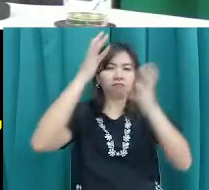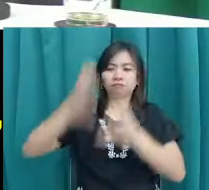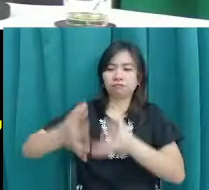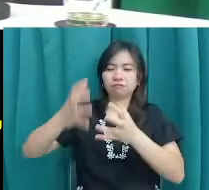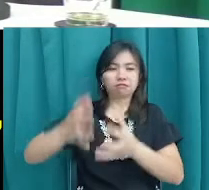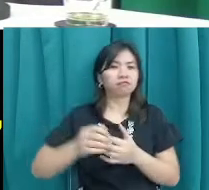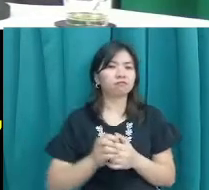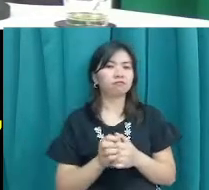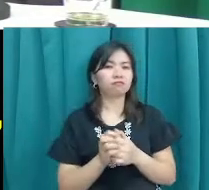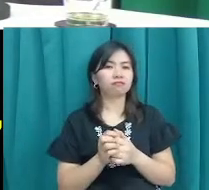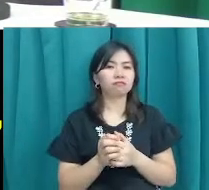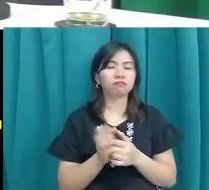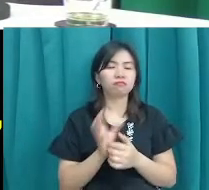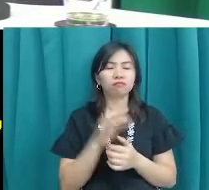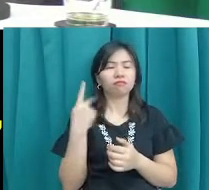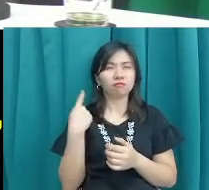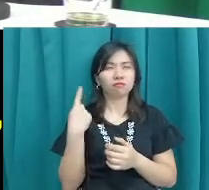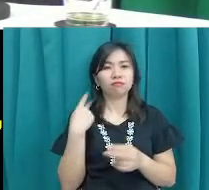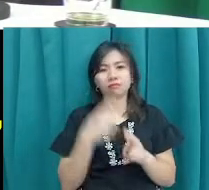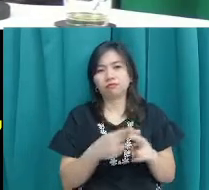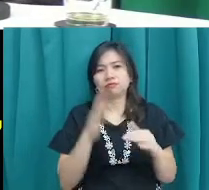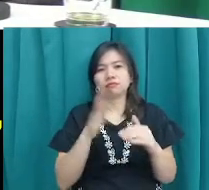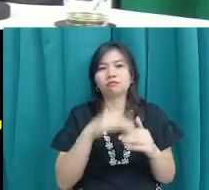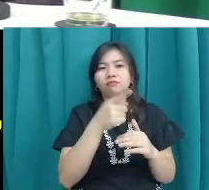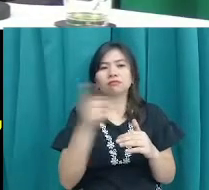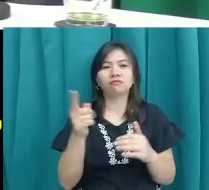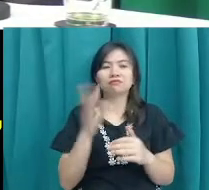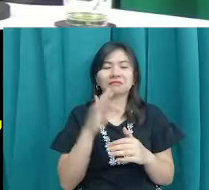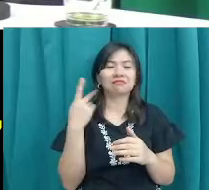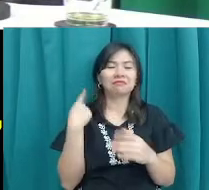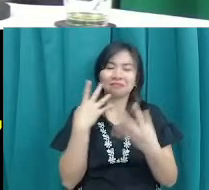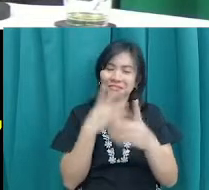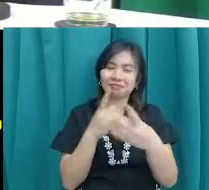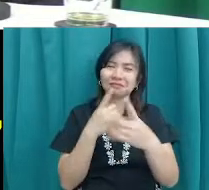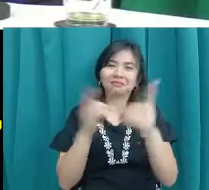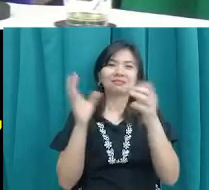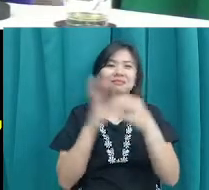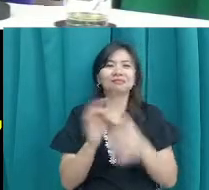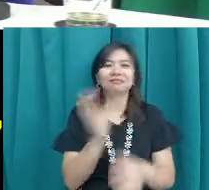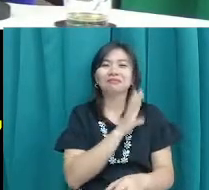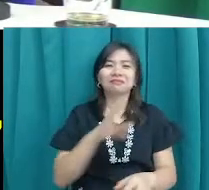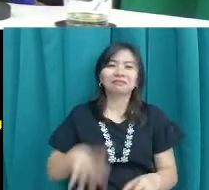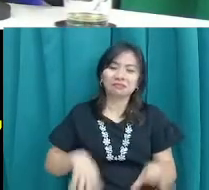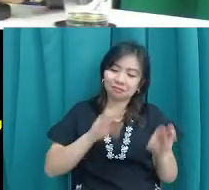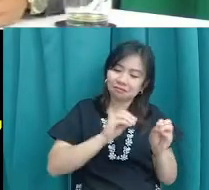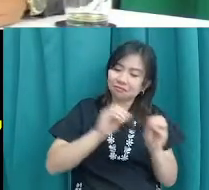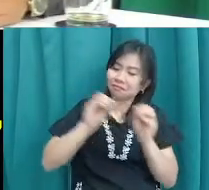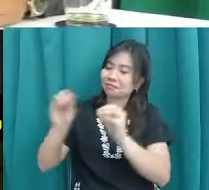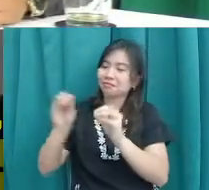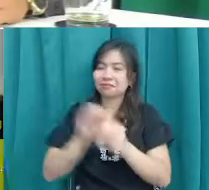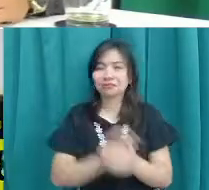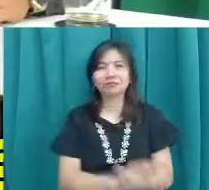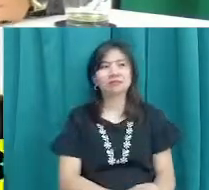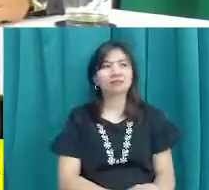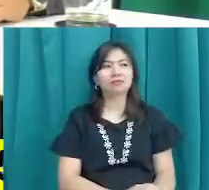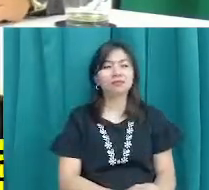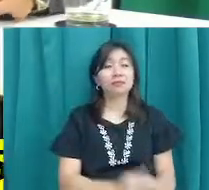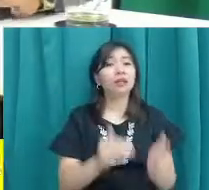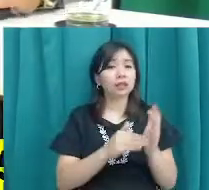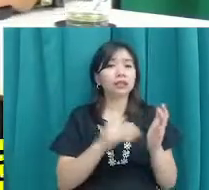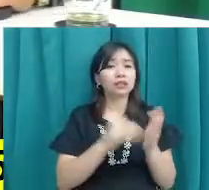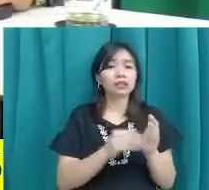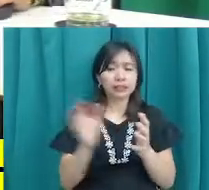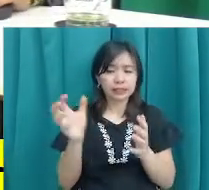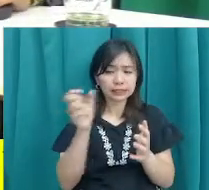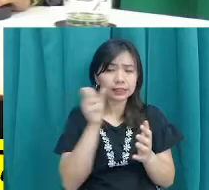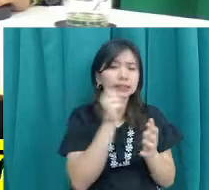dyan. Disciple, pangalan. Oh, tapos nakalagay, disciple of Christ. Oh, given diba? Date. Kunin mo na. Kunin